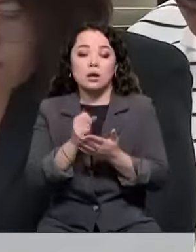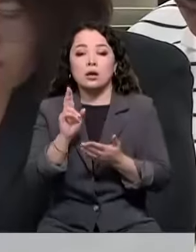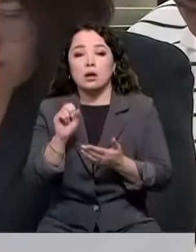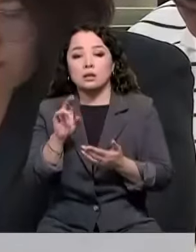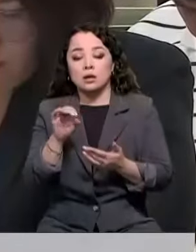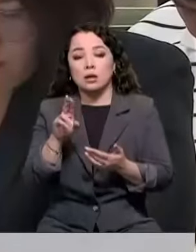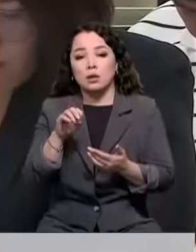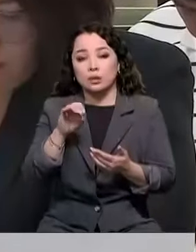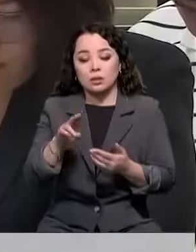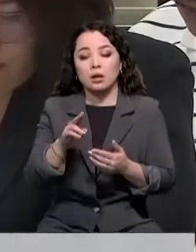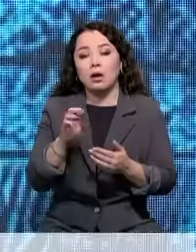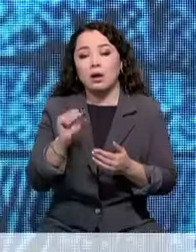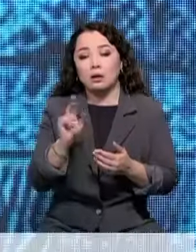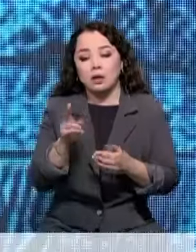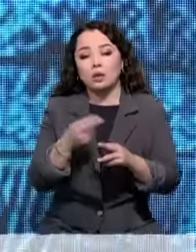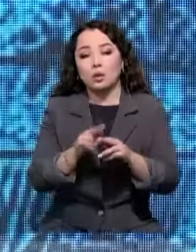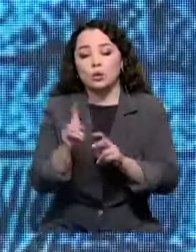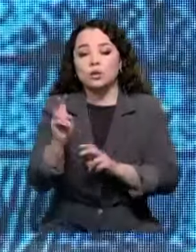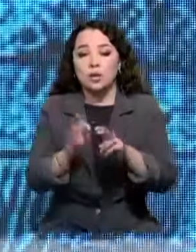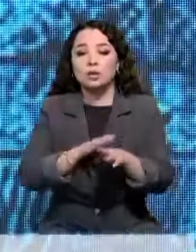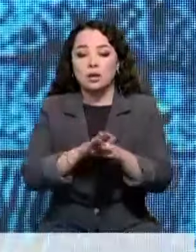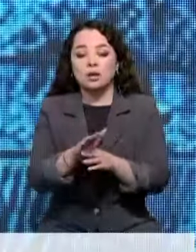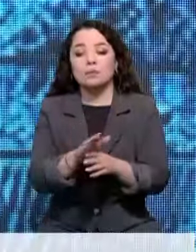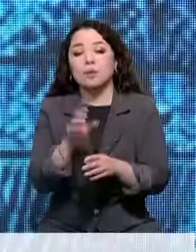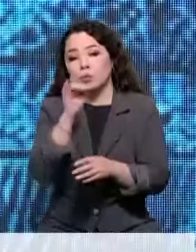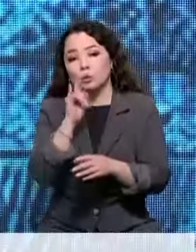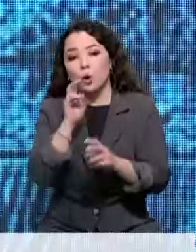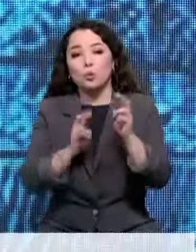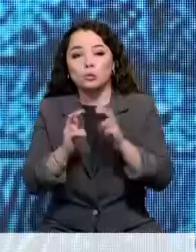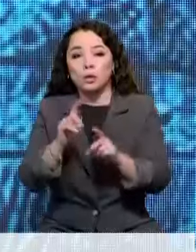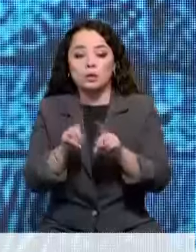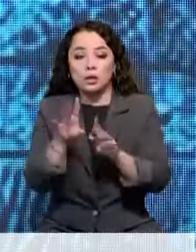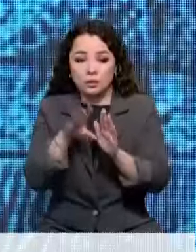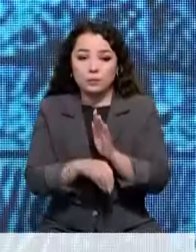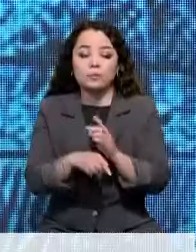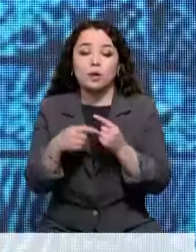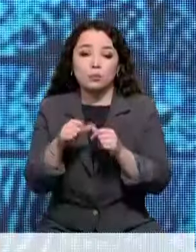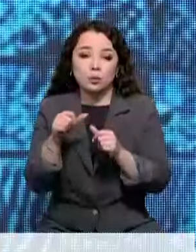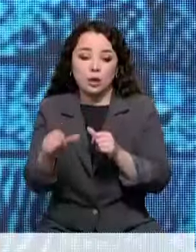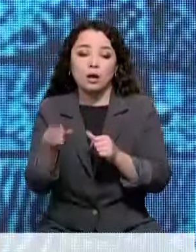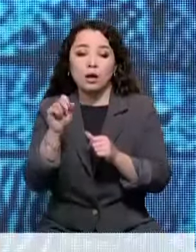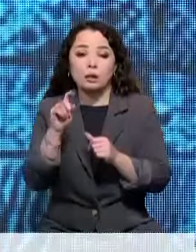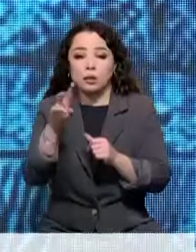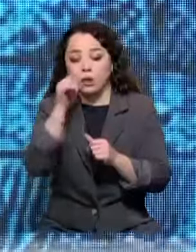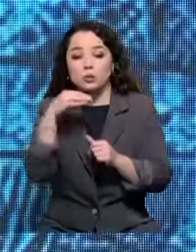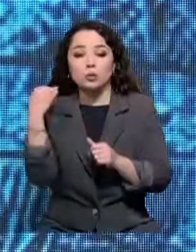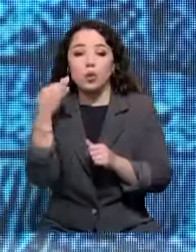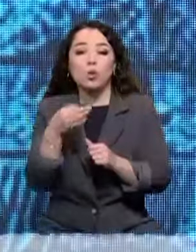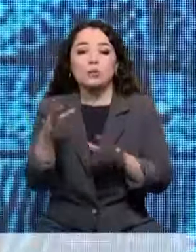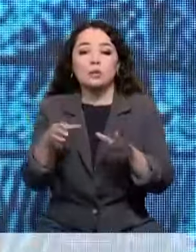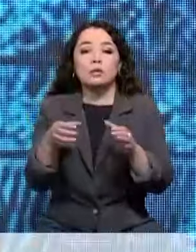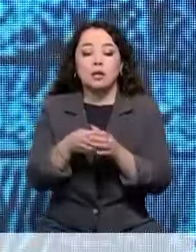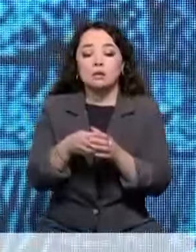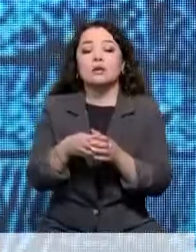акциямен шығаратын зауыт, фосфорит кендерін өңдейтін зауыт, мұнай өңдеу зауыты. Бұдан бөлек қазан айында Түркістан қаласына